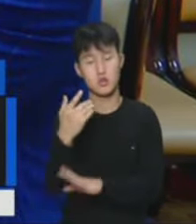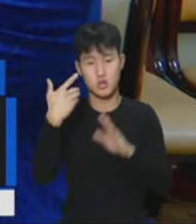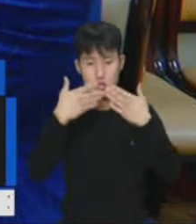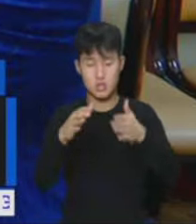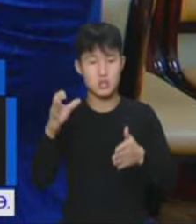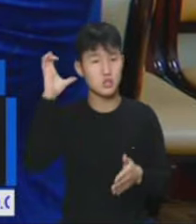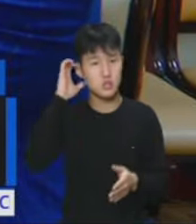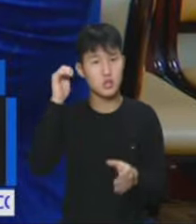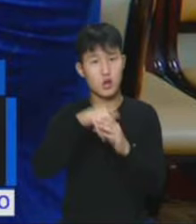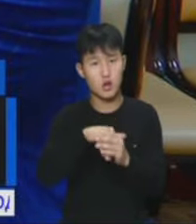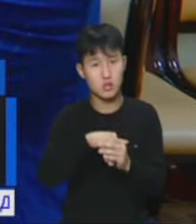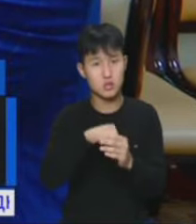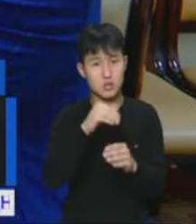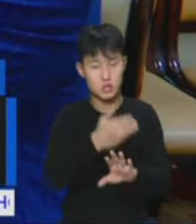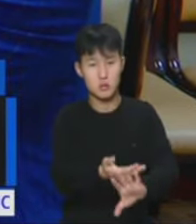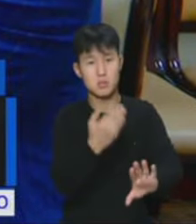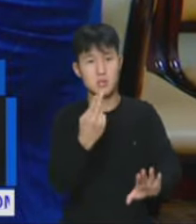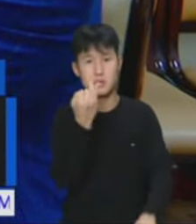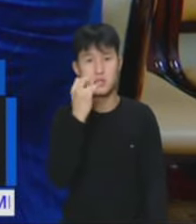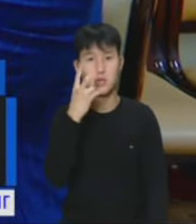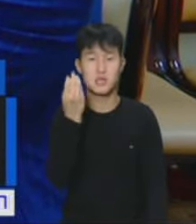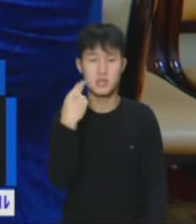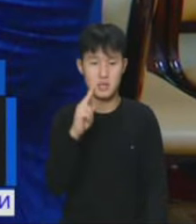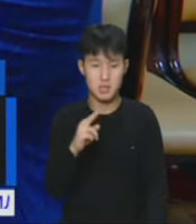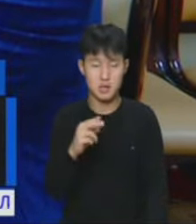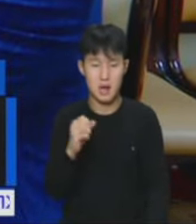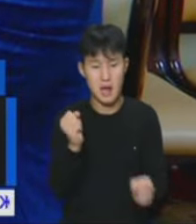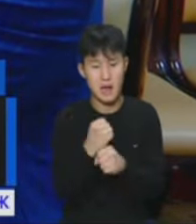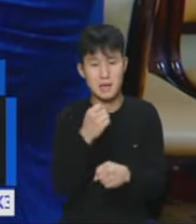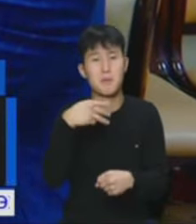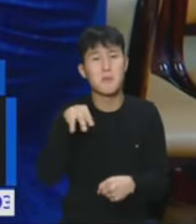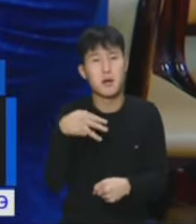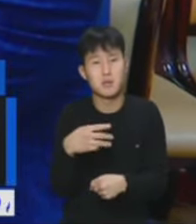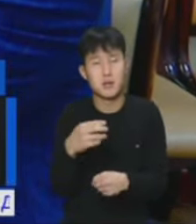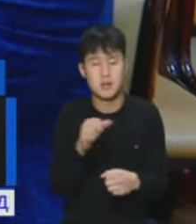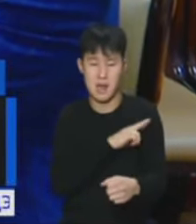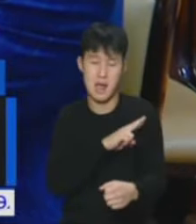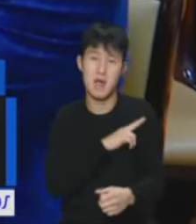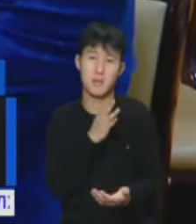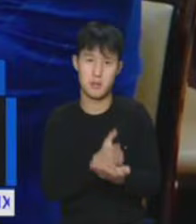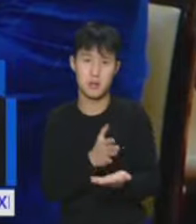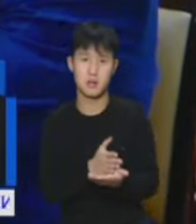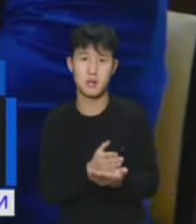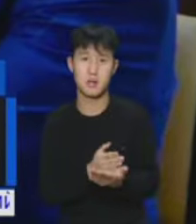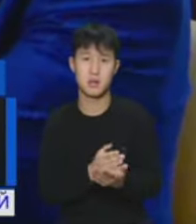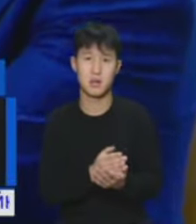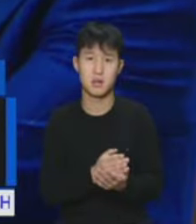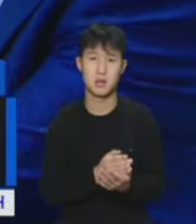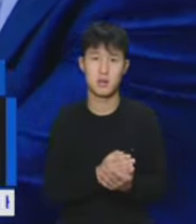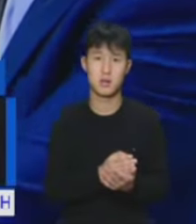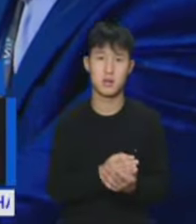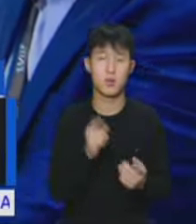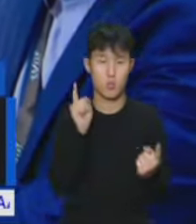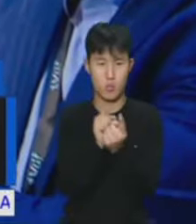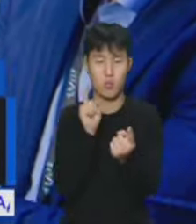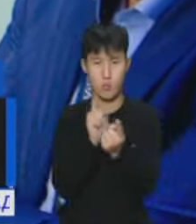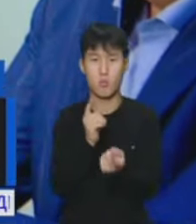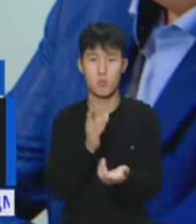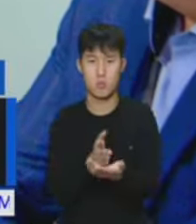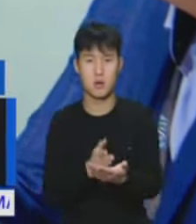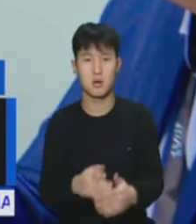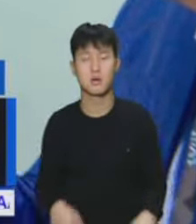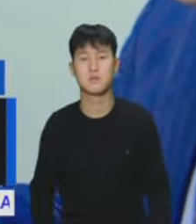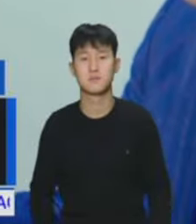оролцуулаарасаа тэрнээс нь өмнө чааны дээр хордуулаад алчих вий л гэж тэдний хүмүүс мань ажил. Би одоо ар гэрийнхэнтэй нь уулзж байгаа энэ өрөөндөө ингээ уулзаад